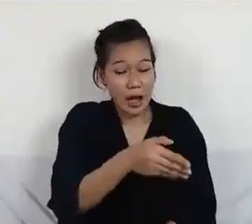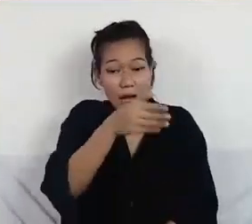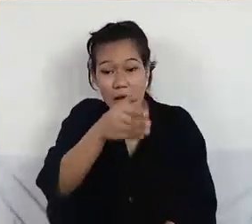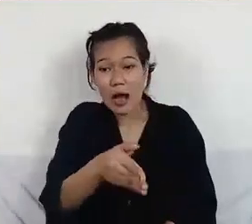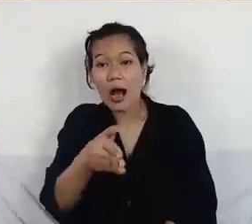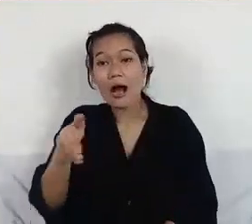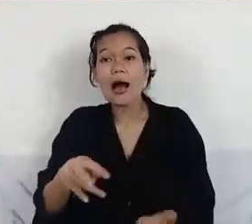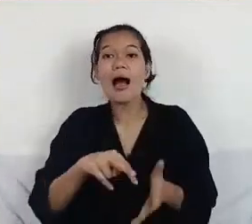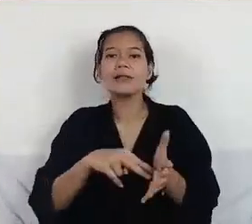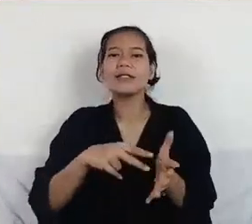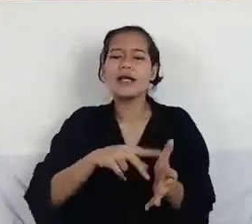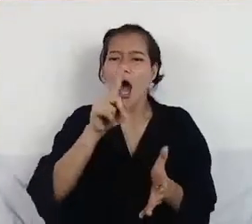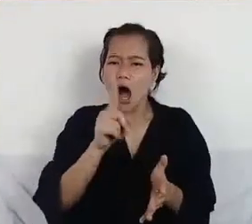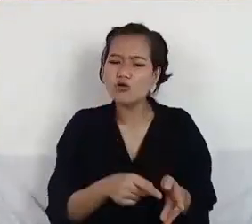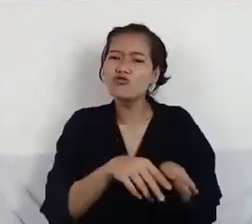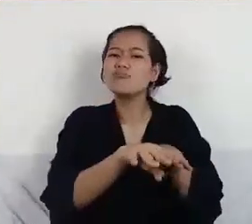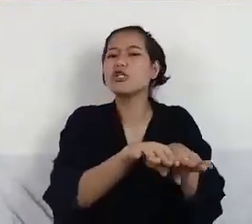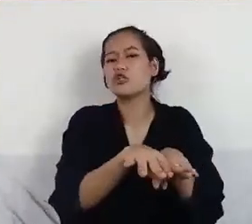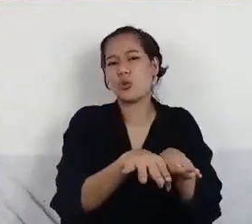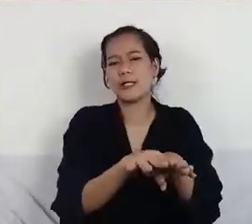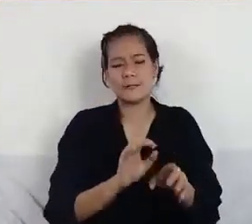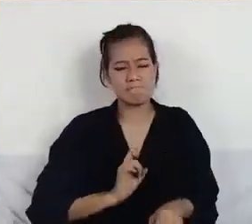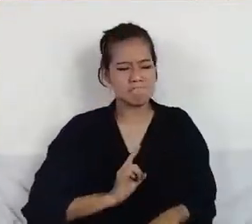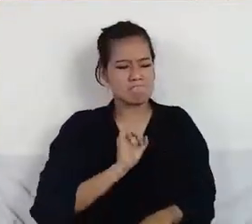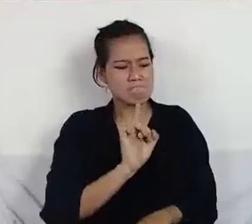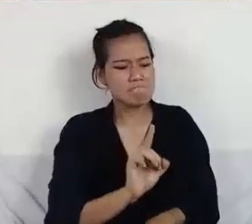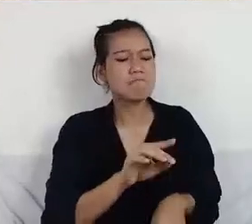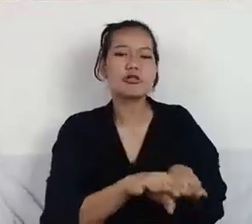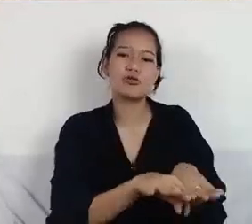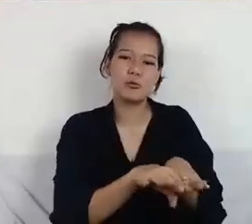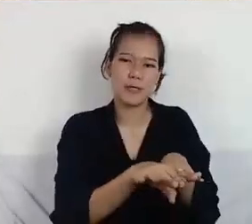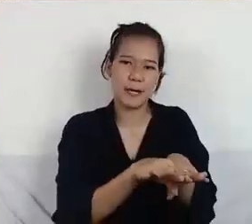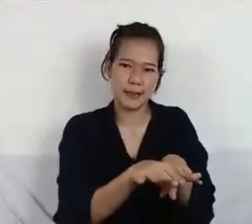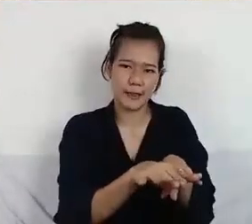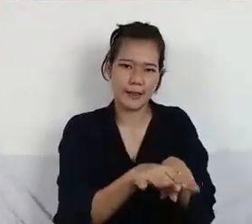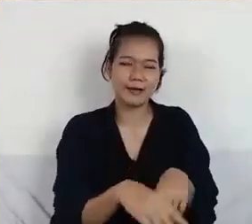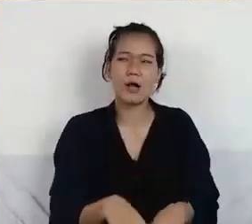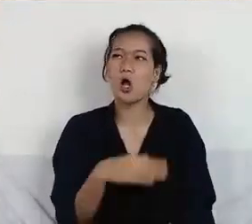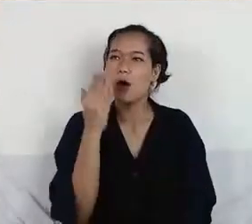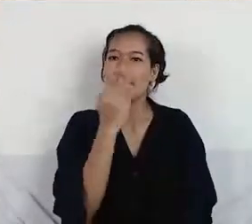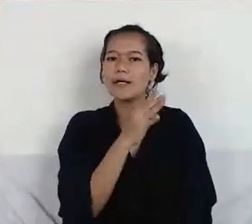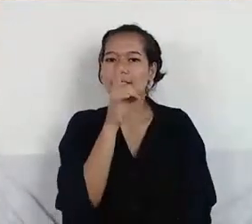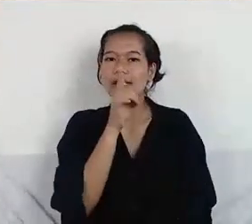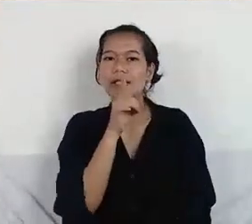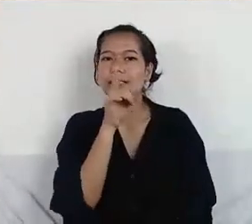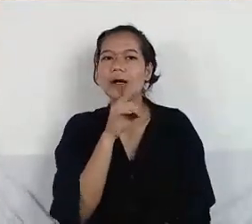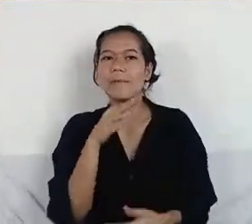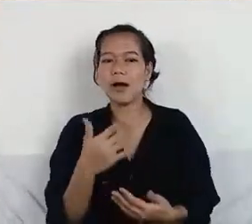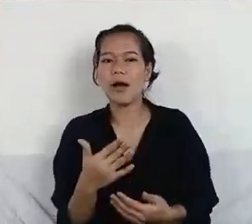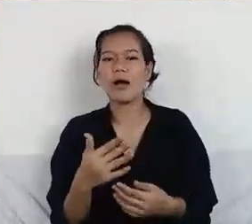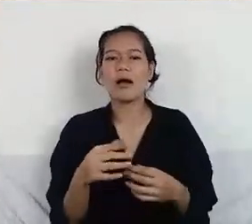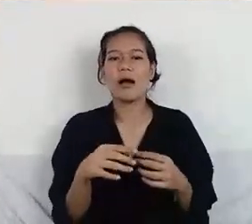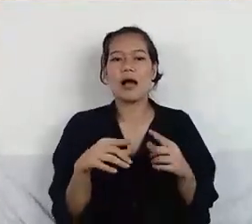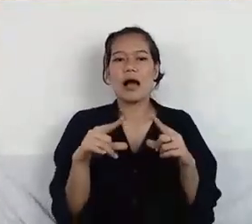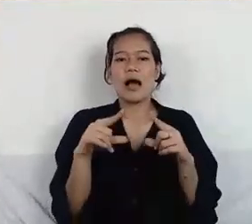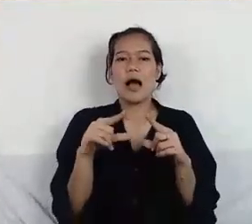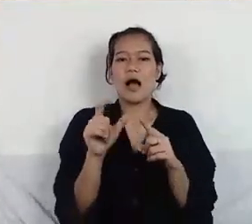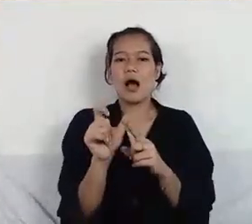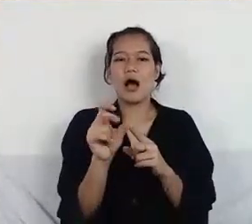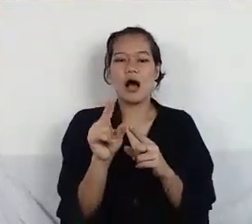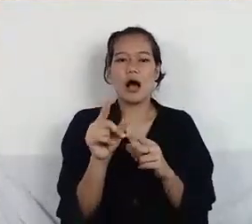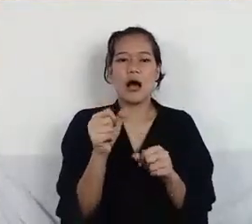harus berupaya untuk menyesuaikan diri. Bahasa Inggrisnya itu adjur-adjur.